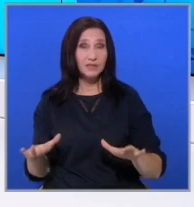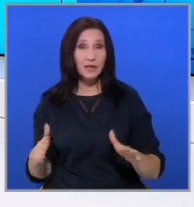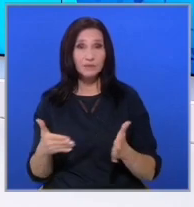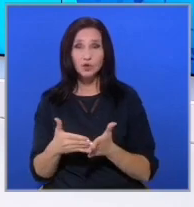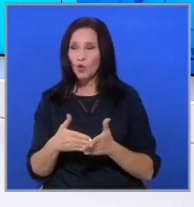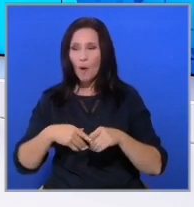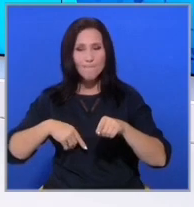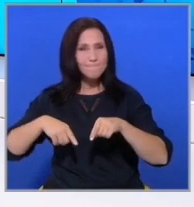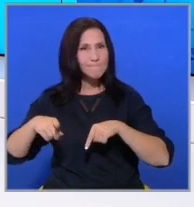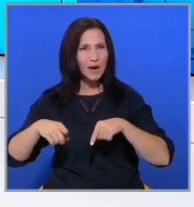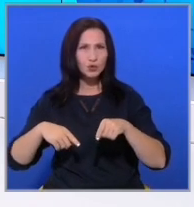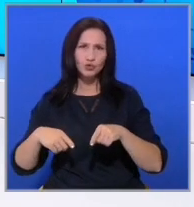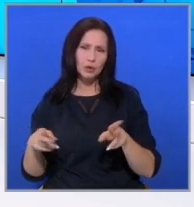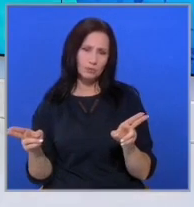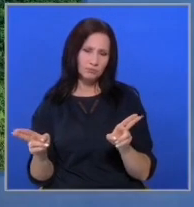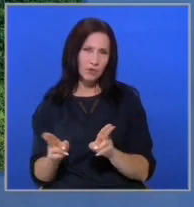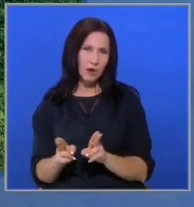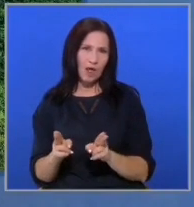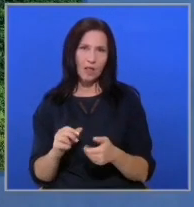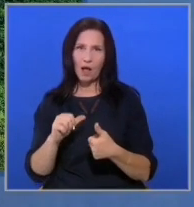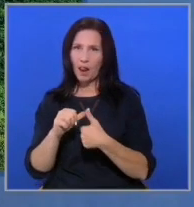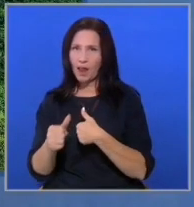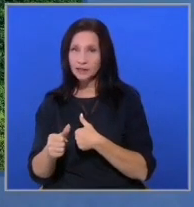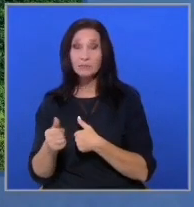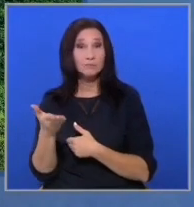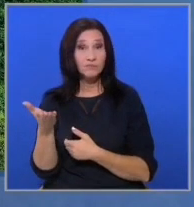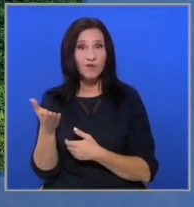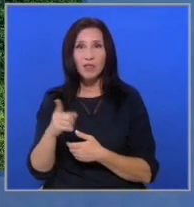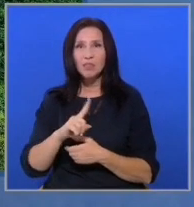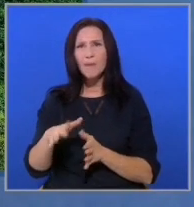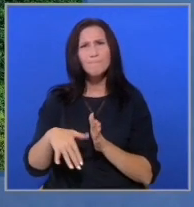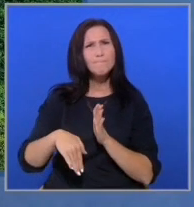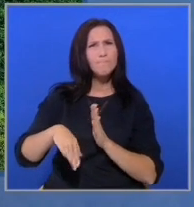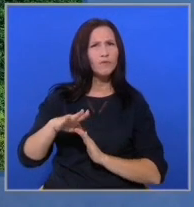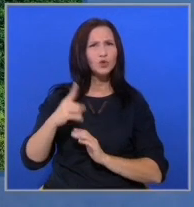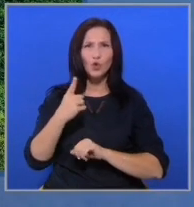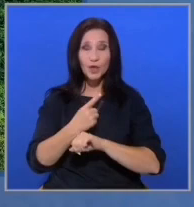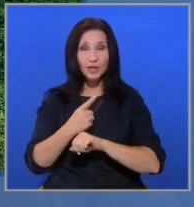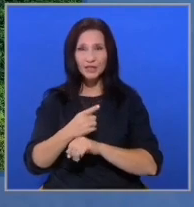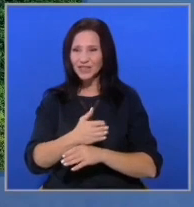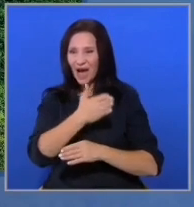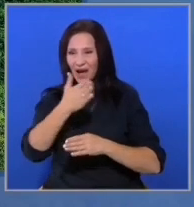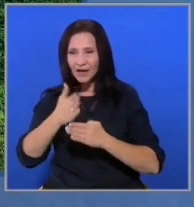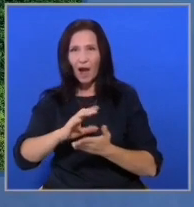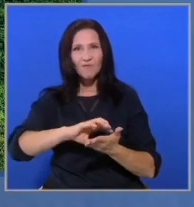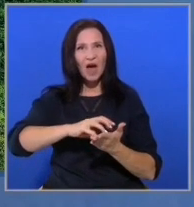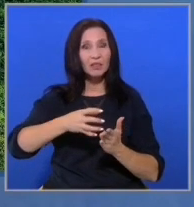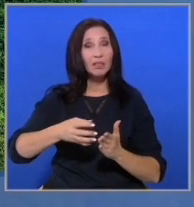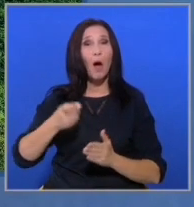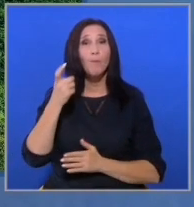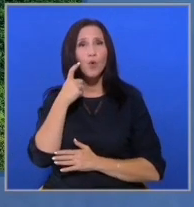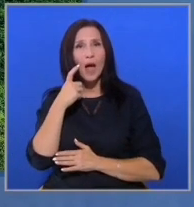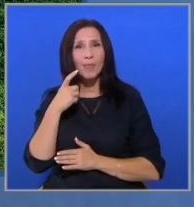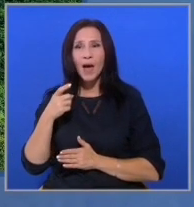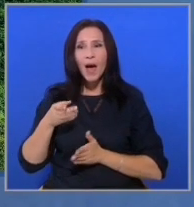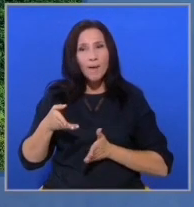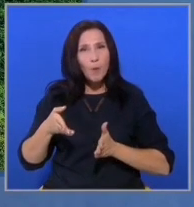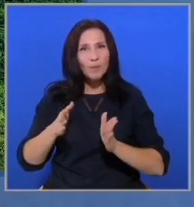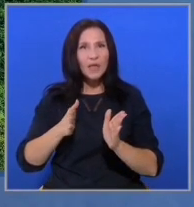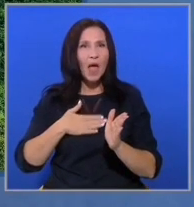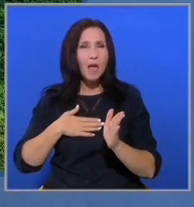защото маршрутът е относително кратък и лесен. Намира се на не повече от час от края на квартал Бояна. По пътеката има маркировки